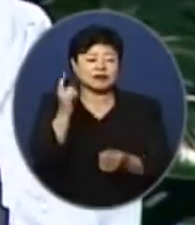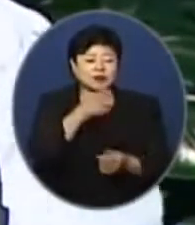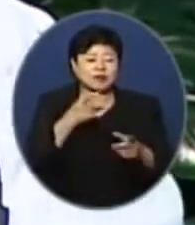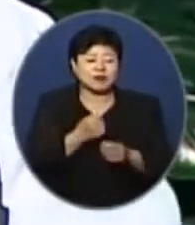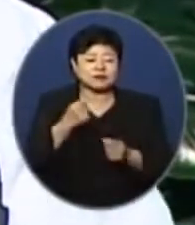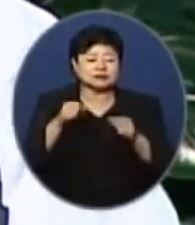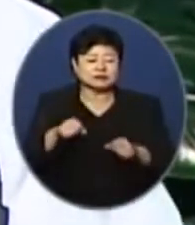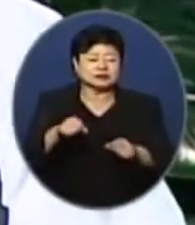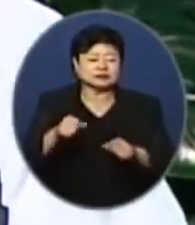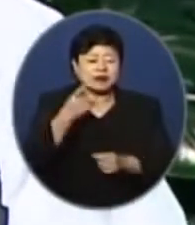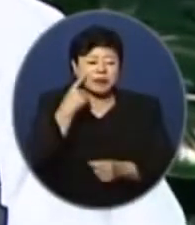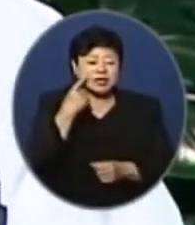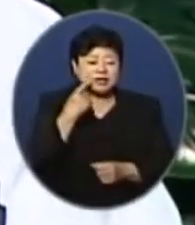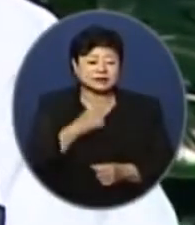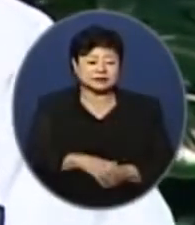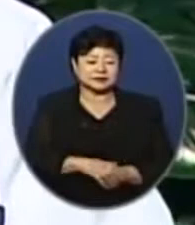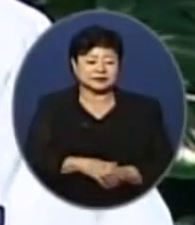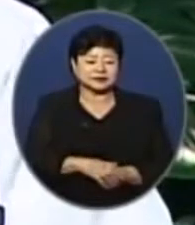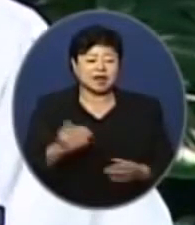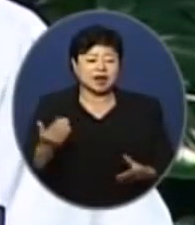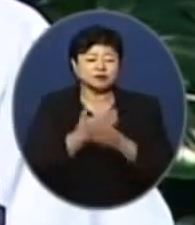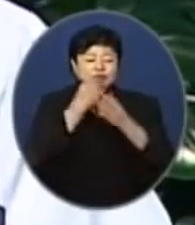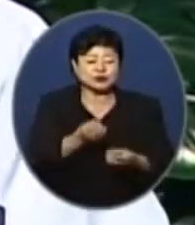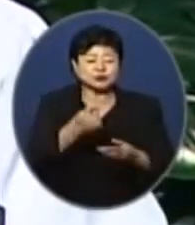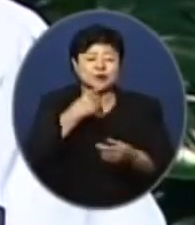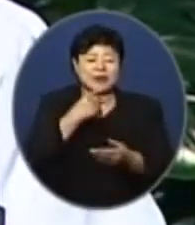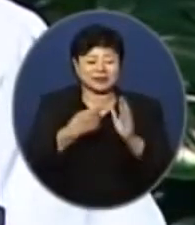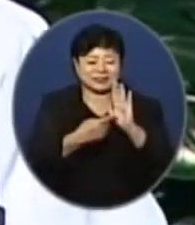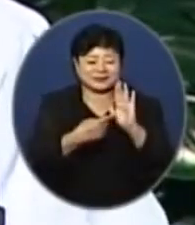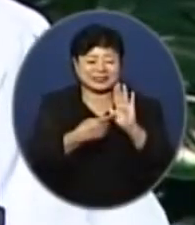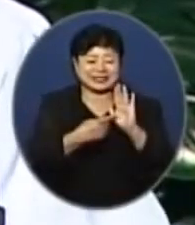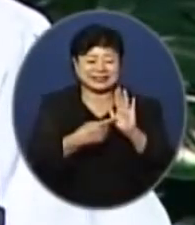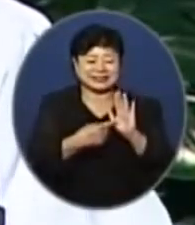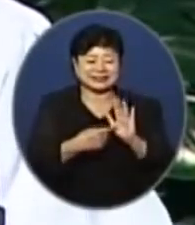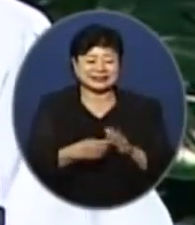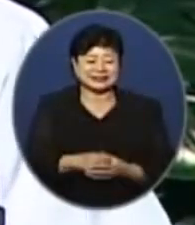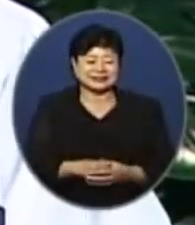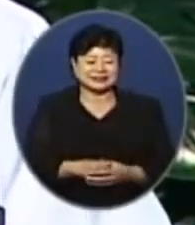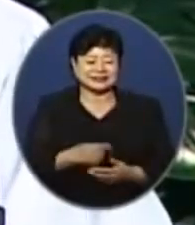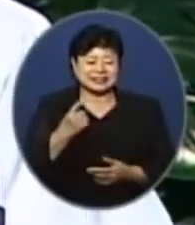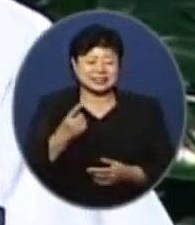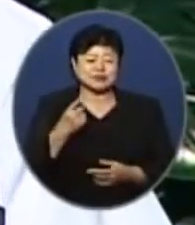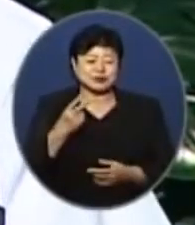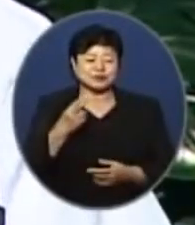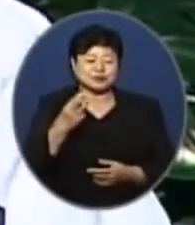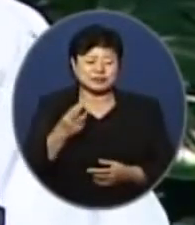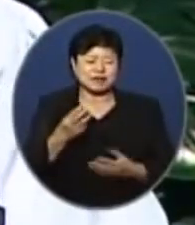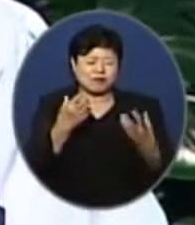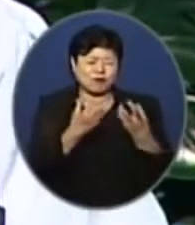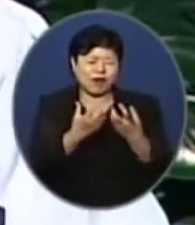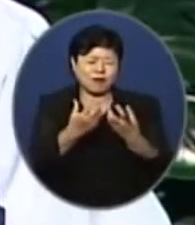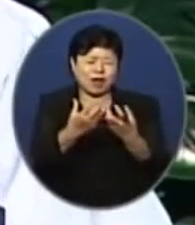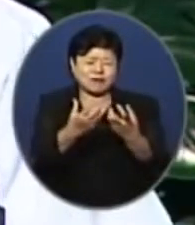봐서 흔들어 봤지만 우리에게 다가온 것은 교회의 부흥과 축복뿐이었습니다. 1부도 차고 넘치고 2부는 앉을 자리가 없고 3부도 앉을